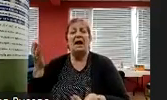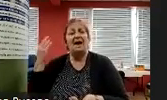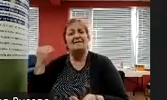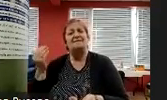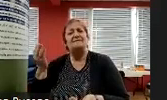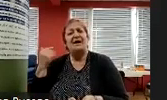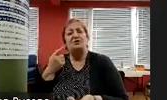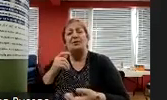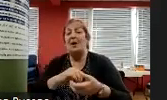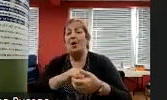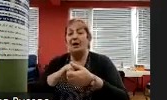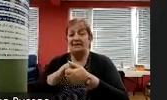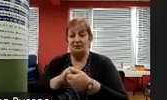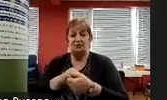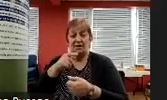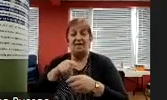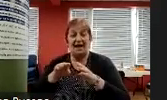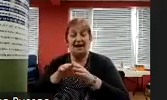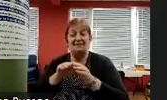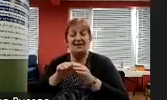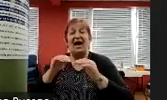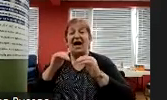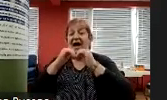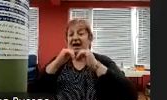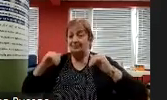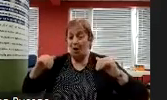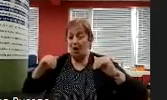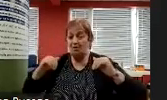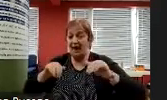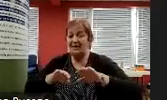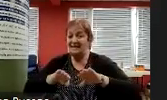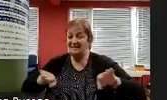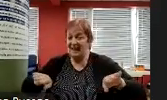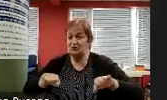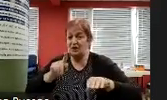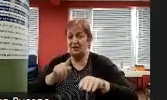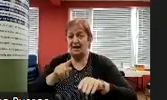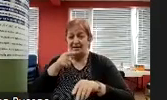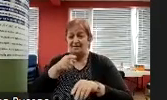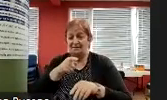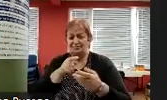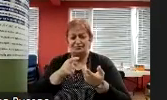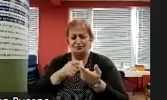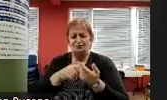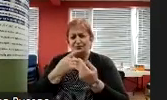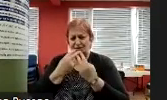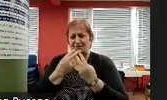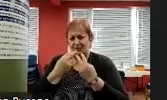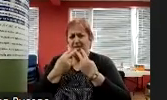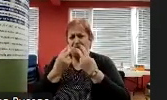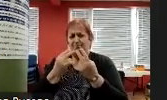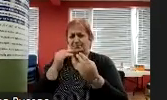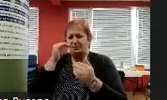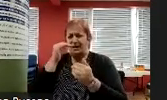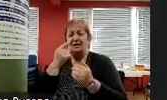при организиране на такава онлайн среща трябва всички тези неща също да се вземат под внимание при избора